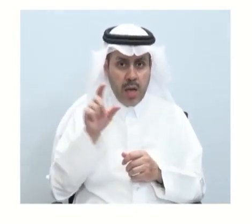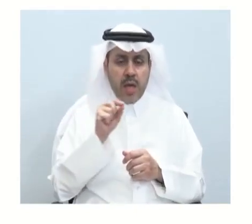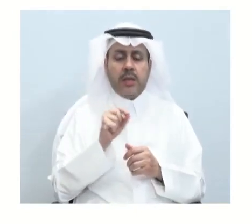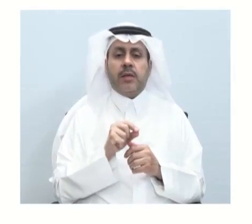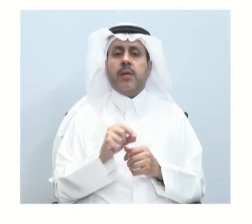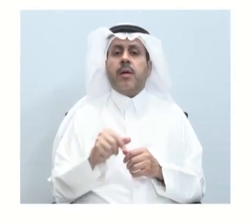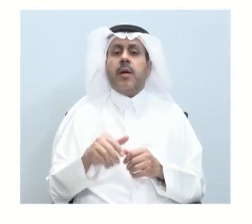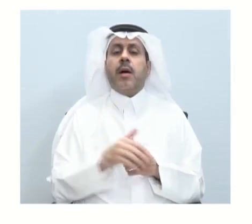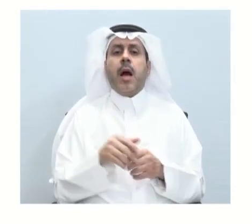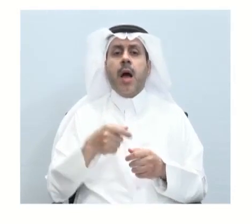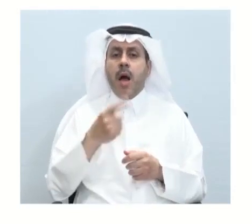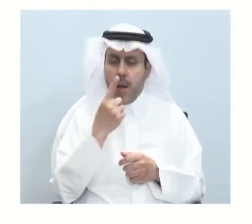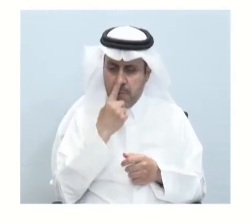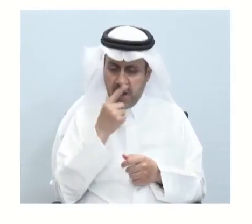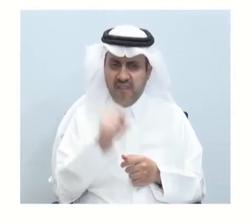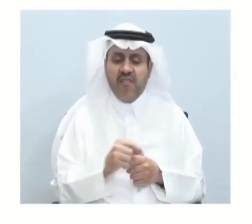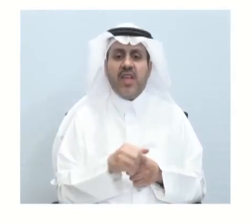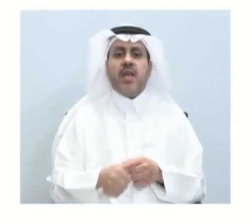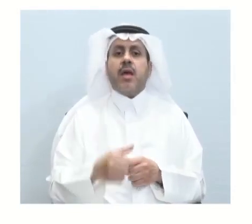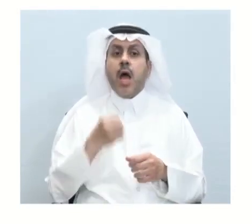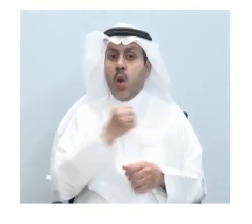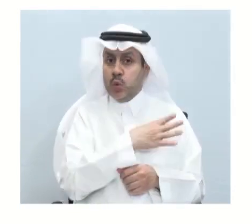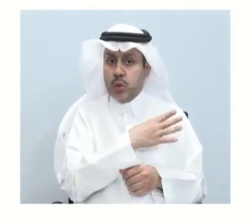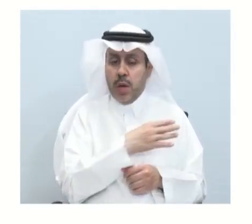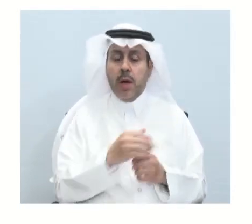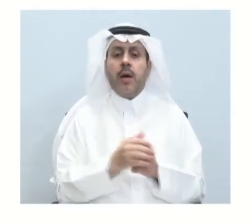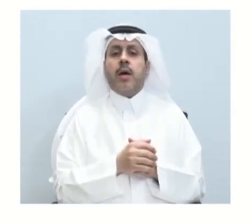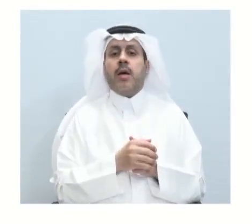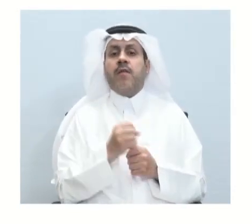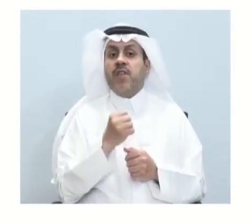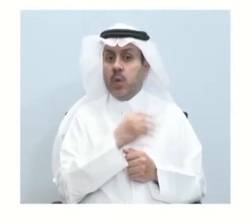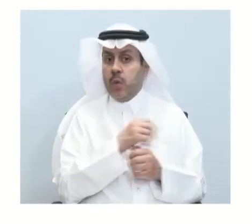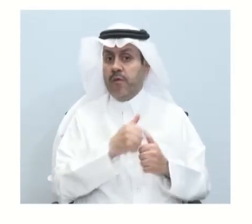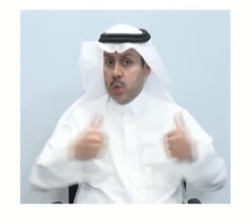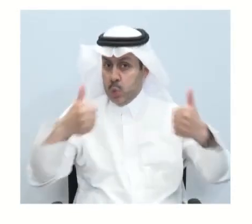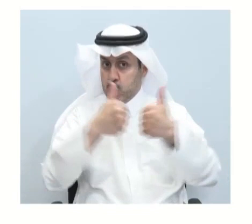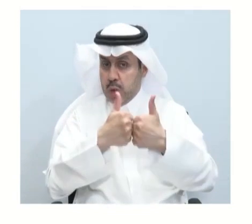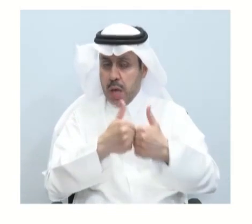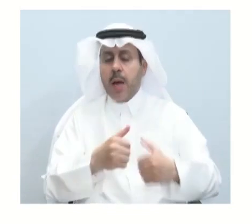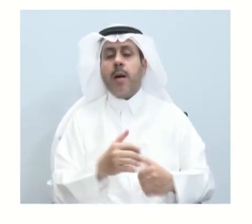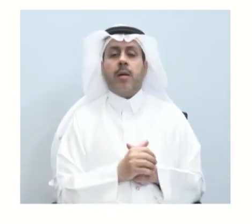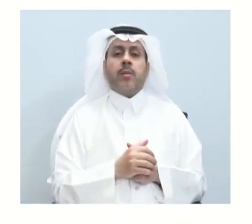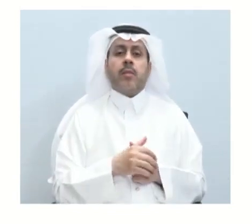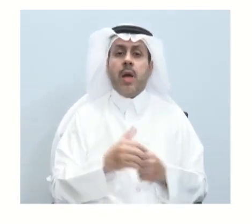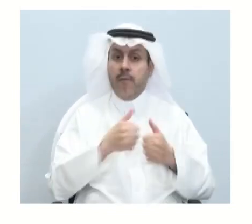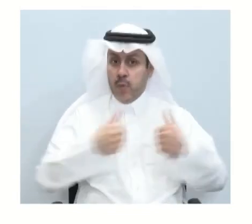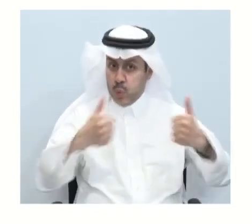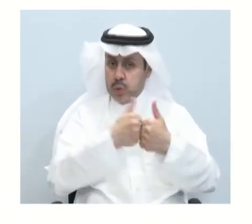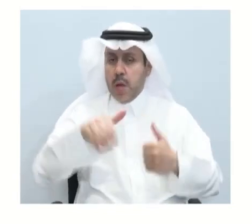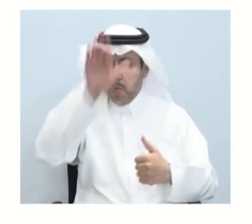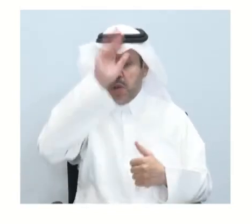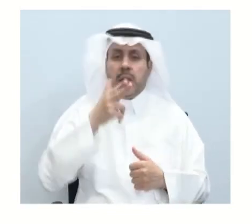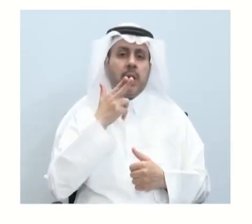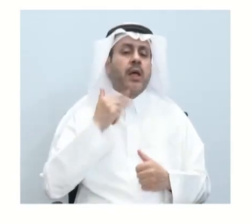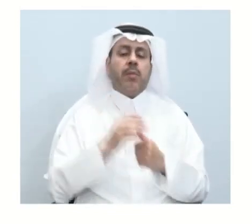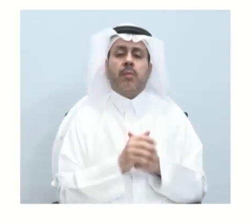في الاسره المالكه الكريمه فهذه هو الهيئه هيئه البيعه في الاسره المالكه الكريمه